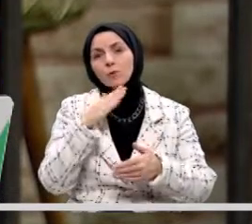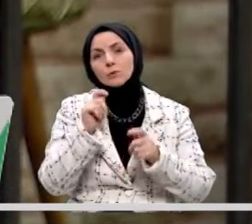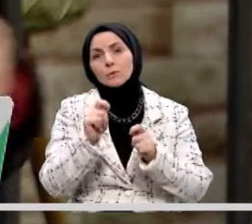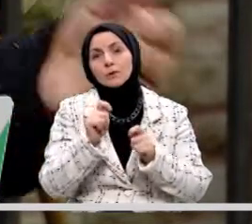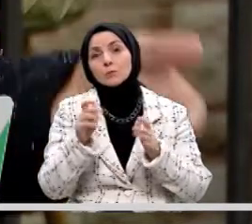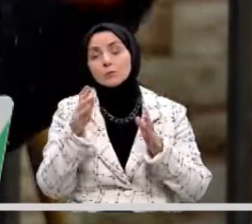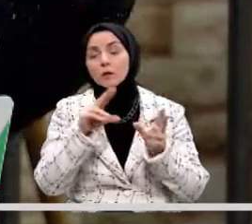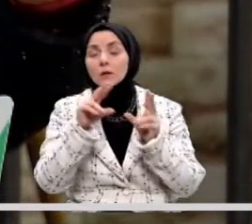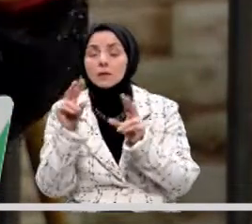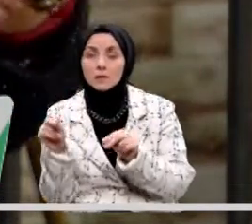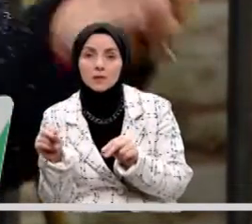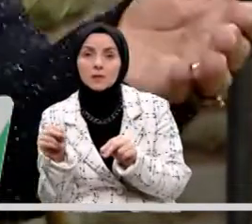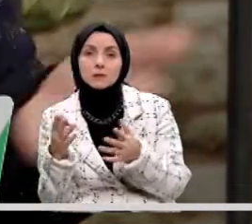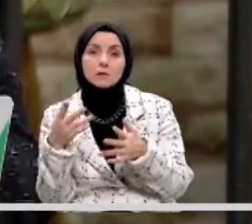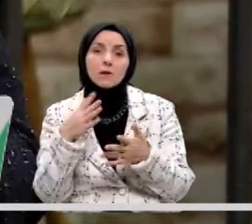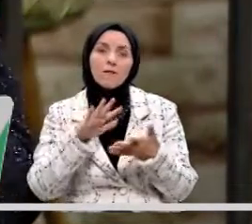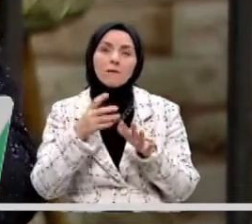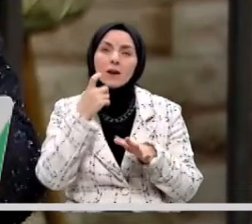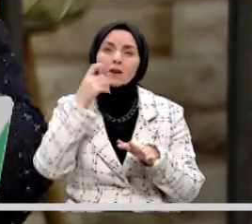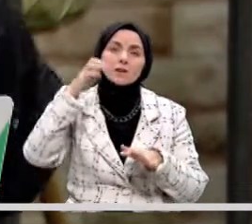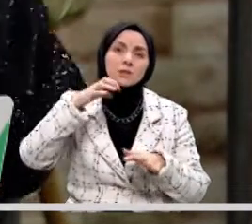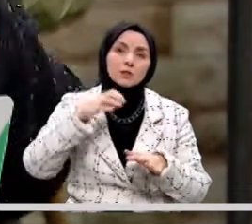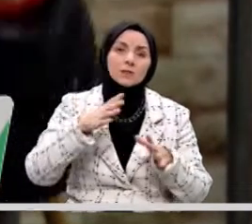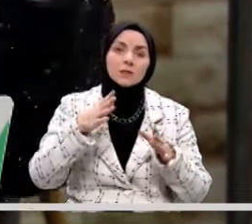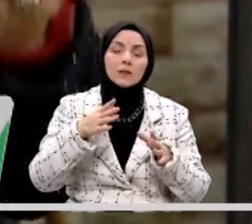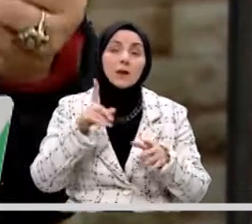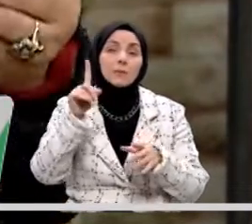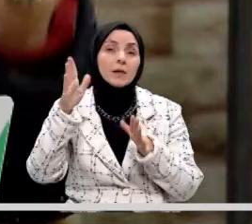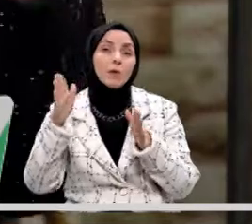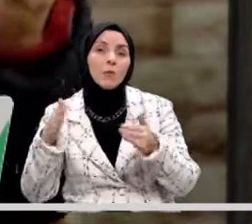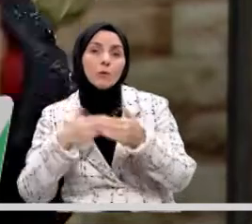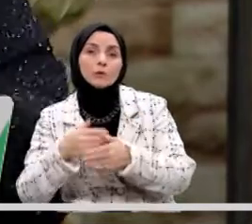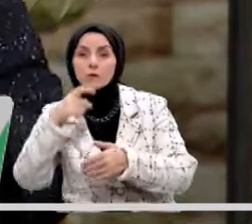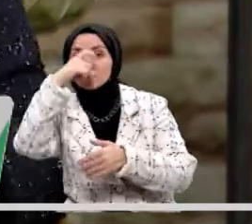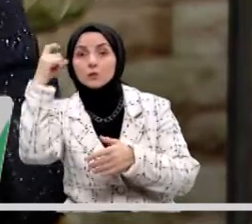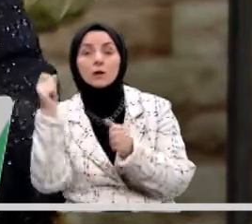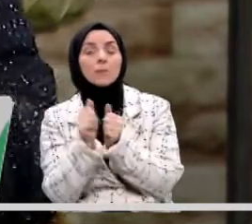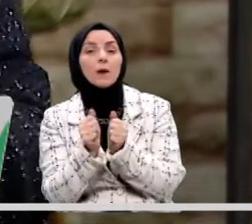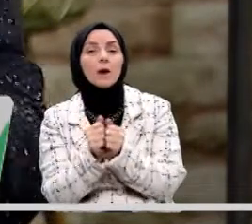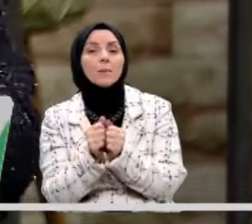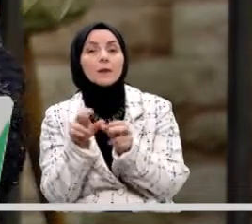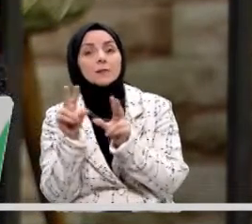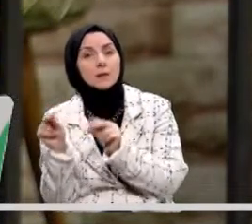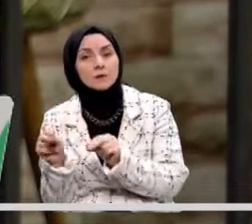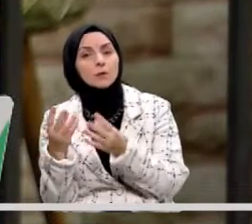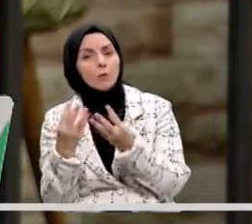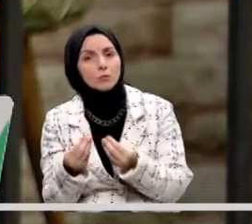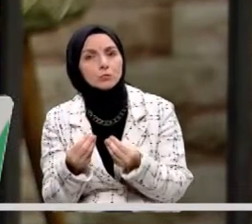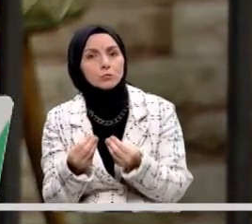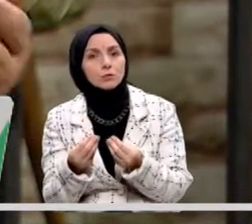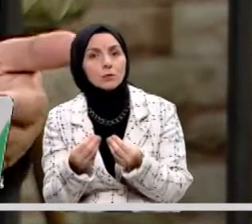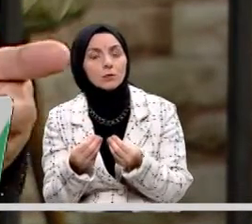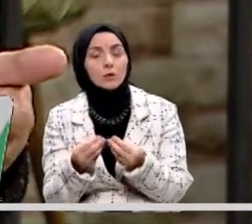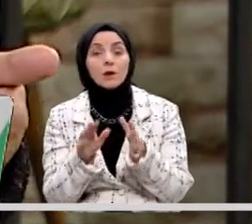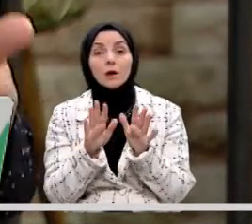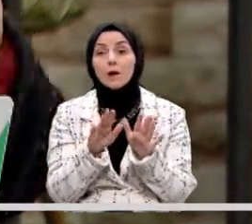ya da sobalı evdir kışın mecburen beraber yatar Niye ben o odada yatayım yani niye benim Yatağım yok yerim yok eşim yok Ne Ne